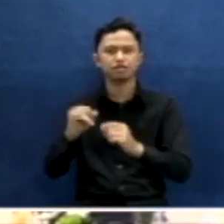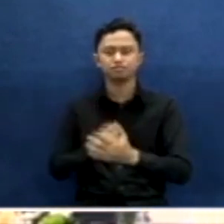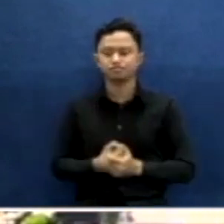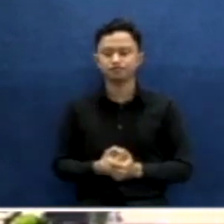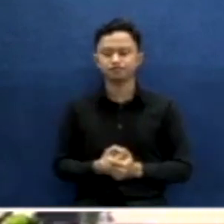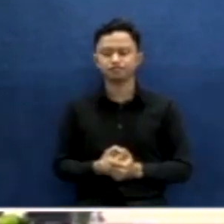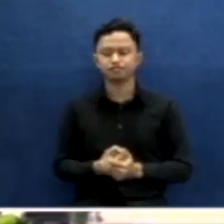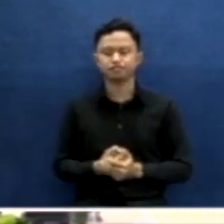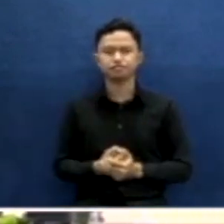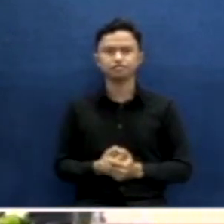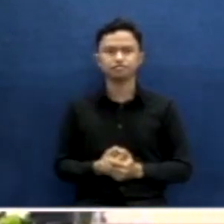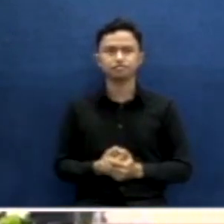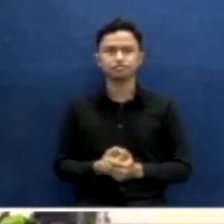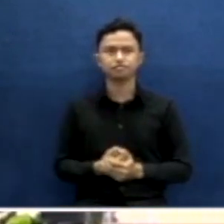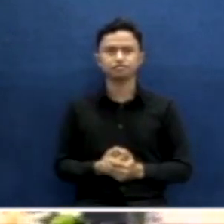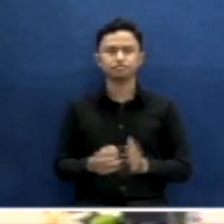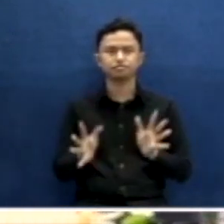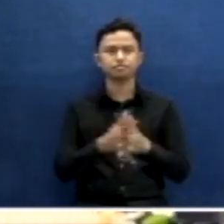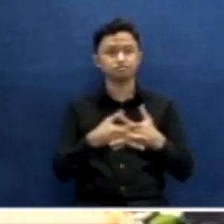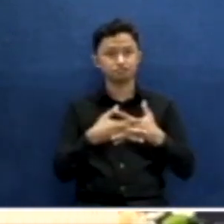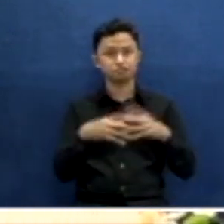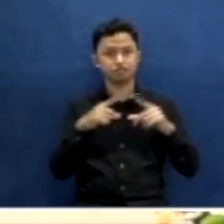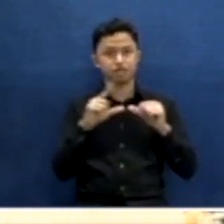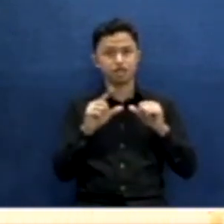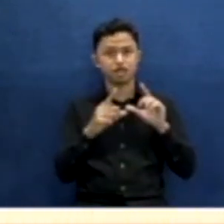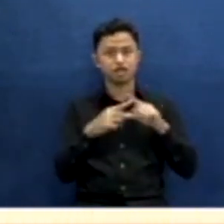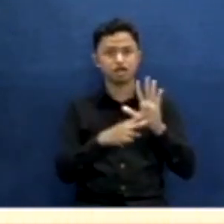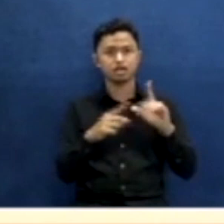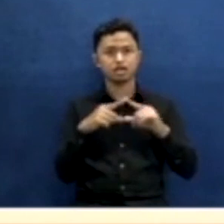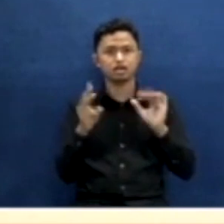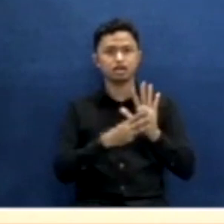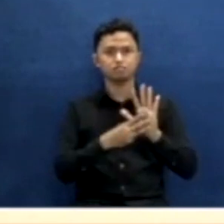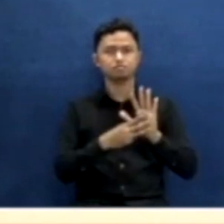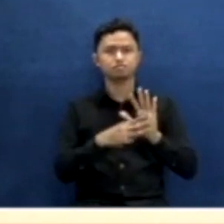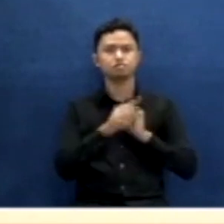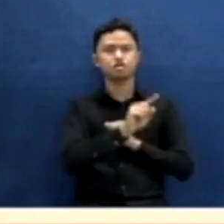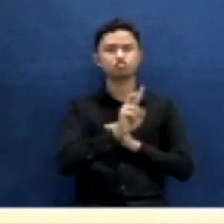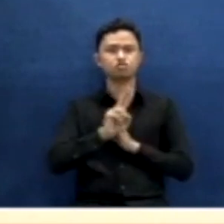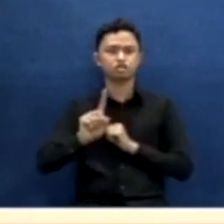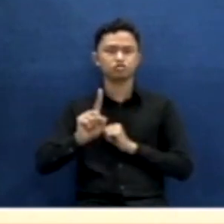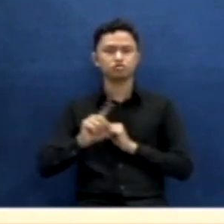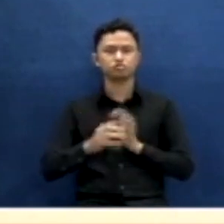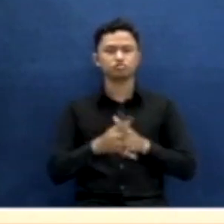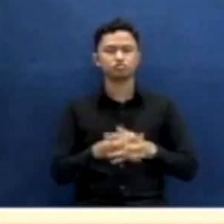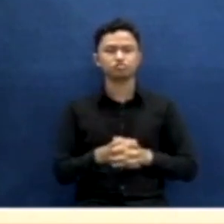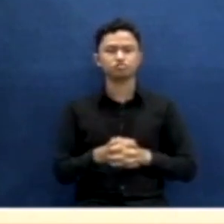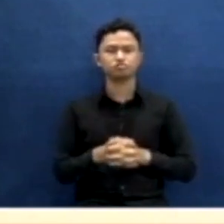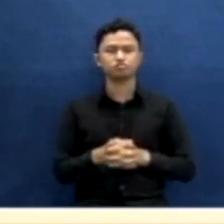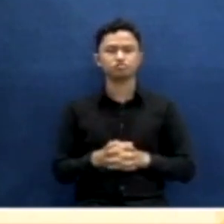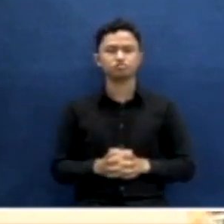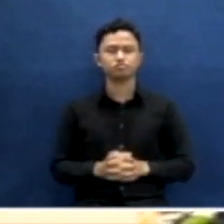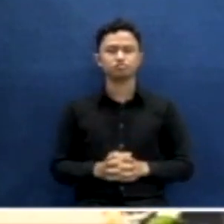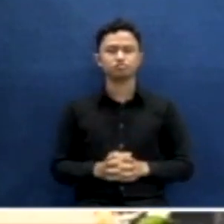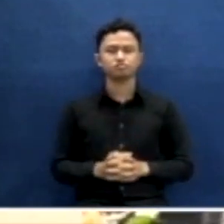menurunkanhurufAl'am121.Wala takulumimmalamyutkarmullahalaihwa innahulafis.Wa